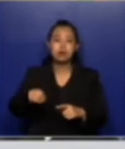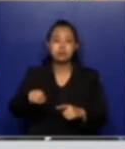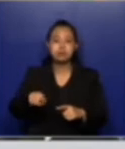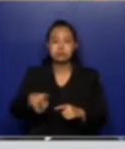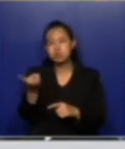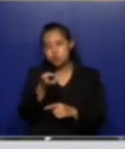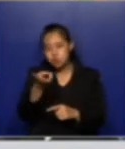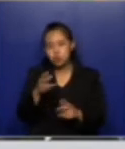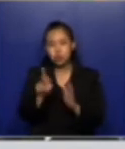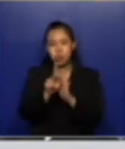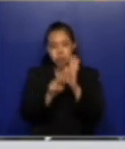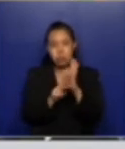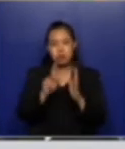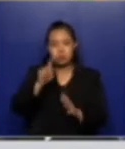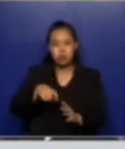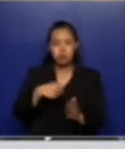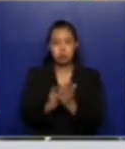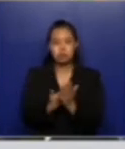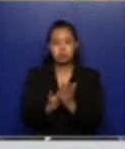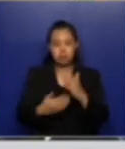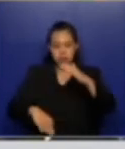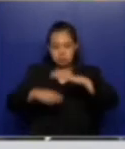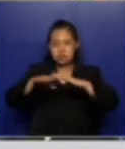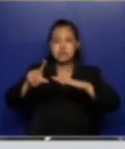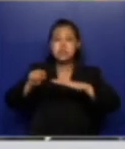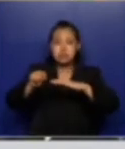20.5% กฎหมายเขาเขียนบอกว่างบลงทุนจะต้องไม่ต่ำกว่า